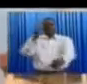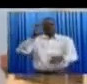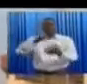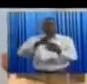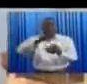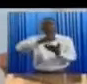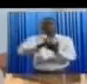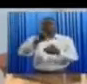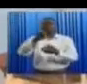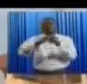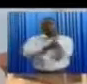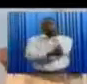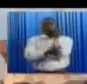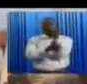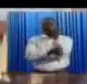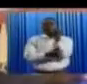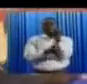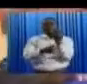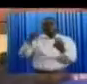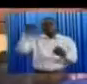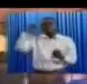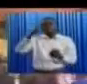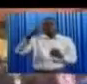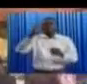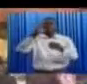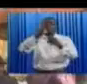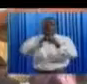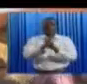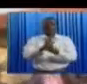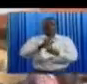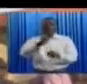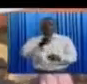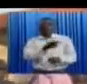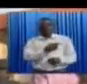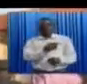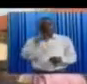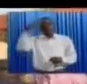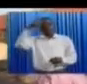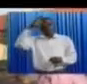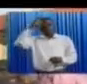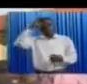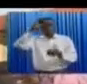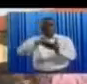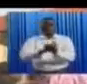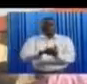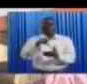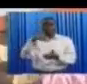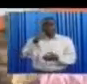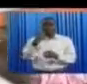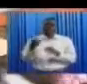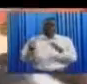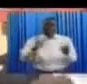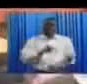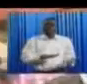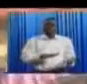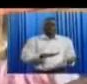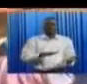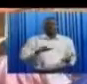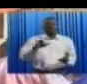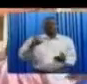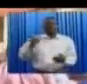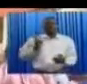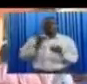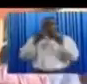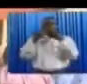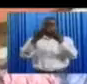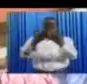pays pour rendre cette distinction honorifique à mon mari qui n'est plus de ce monde. Donc, tous